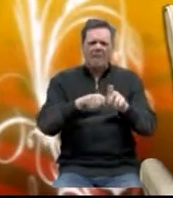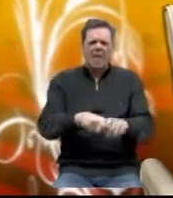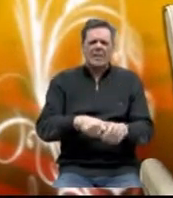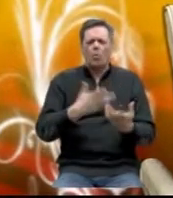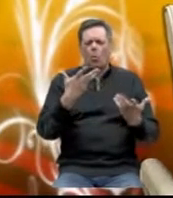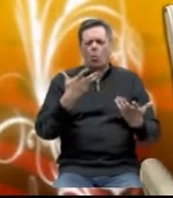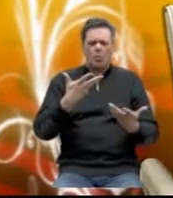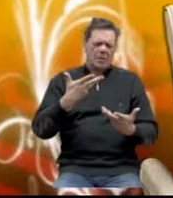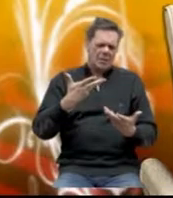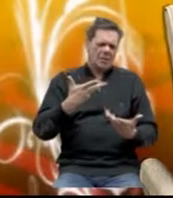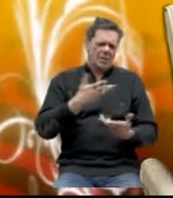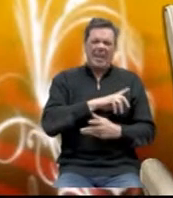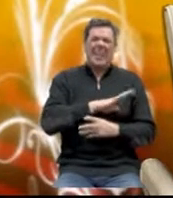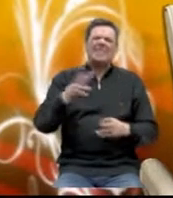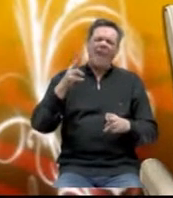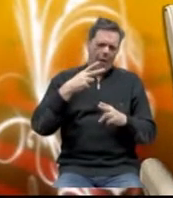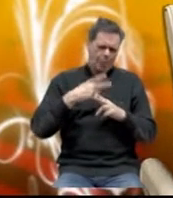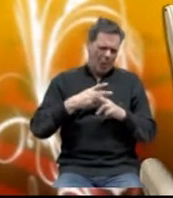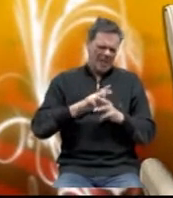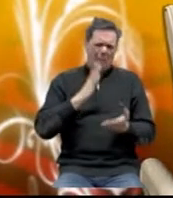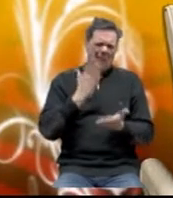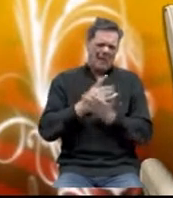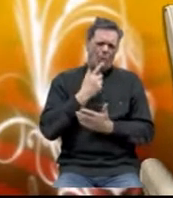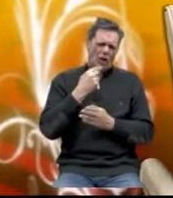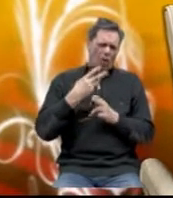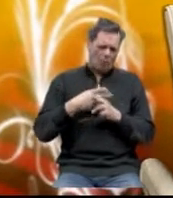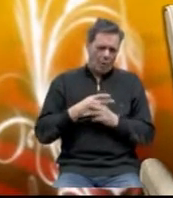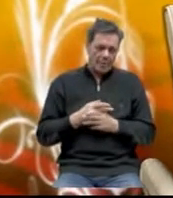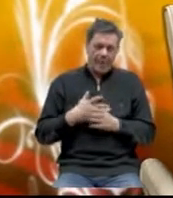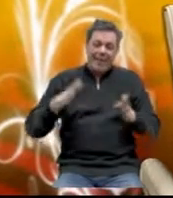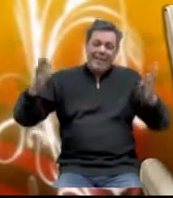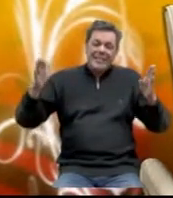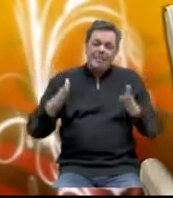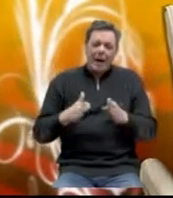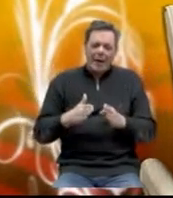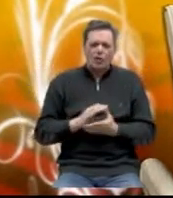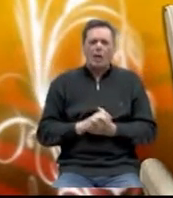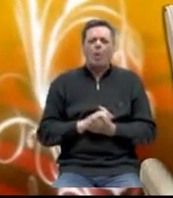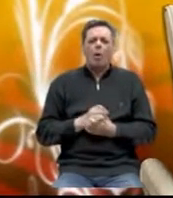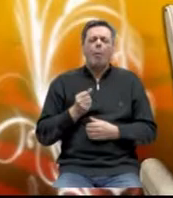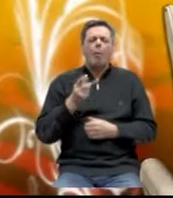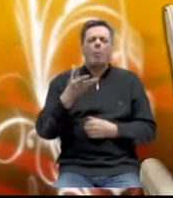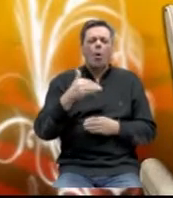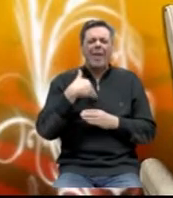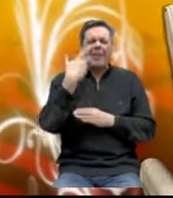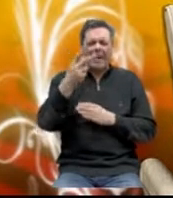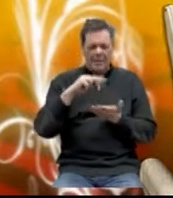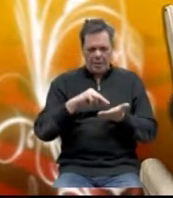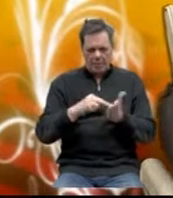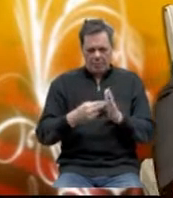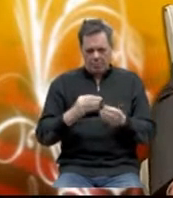sve kronične nezarazne bolesti, ne samo šećernu bolest, smanjit ćemo definitivno broj kasnih